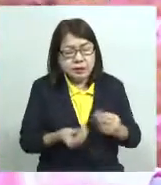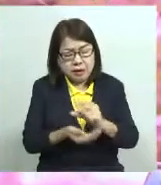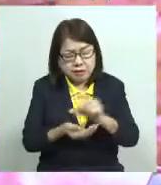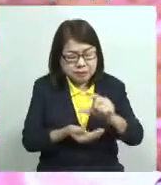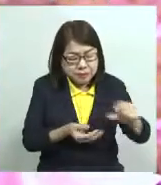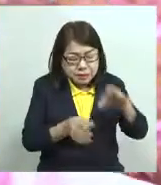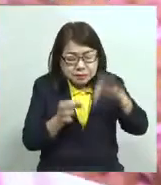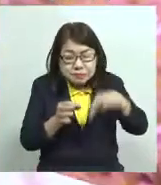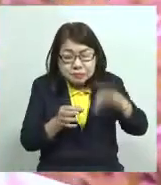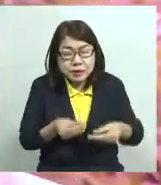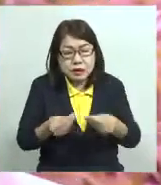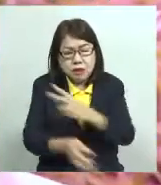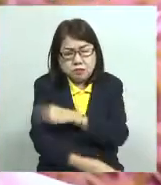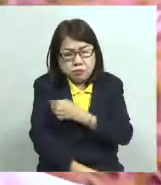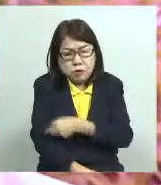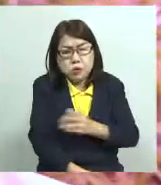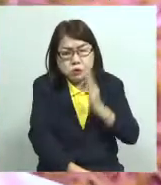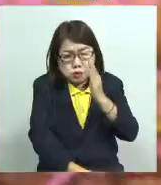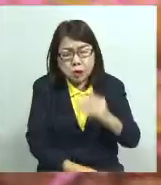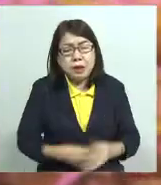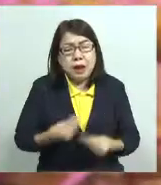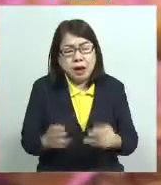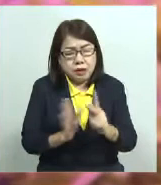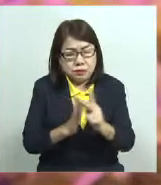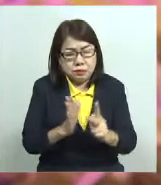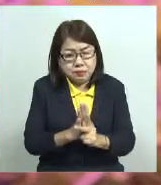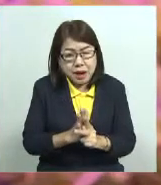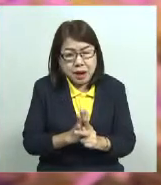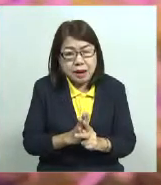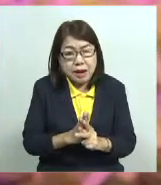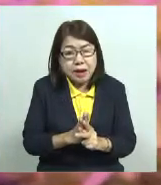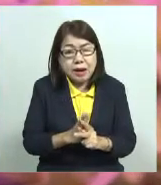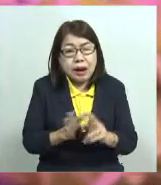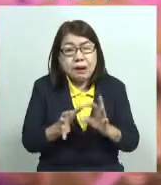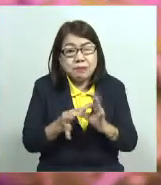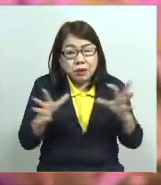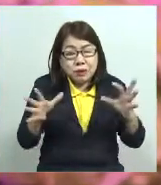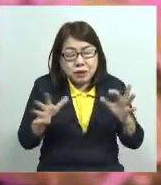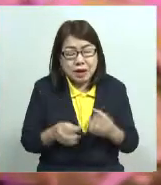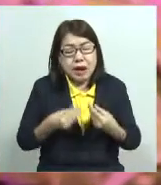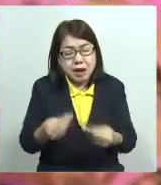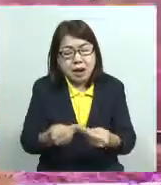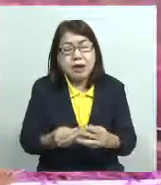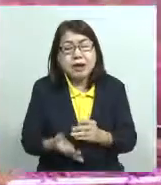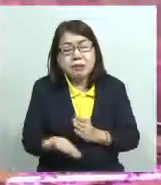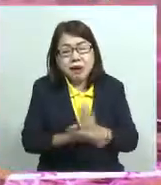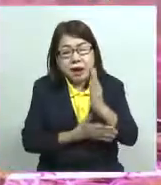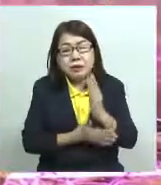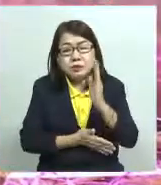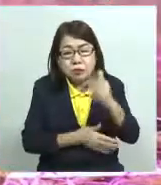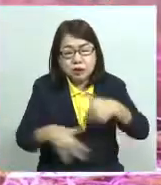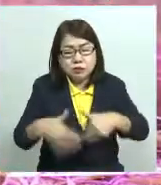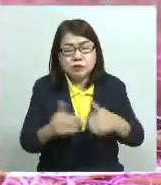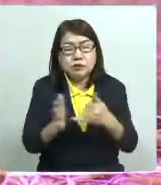านที่เกี่ยวข้องในการปลดล็อกกัญชาทางการแพทย์ให้เข้าถึงประชาชนได้ครับไปฟังเสียงรัฐมนตรีว่าการกระทรวงสาธารณสุ